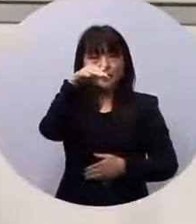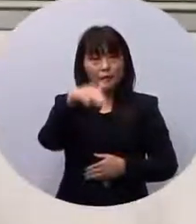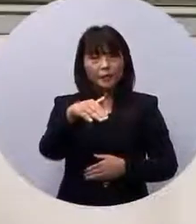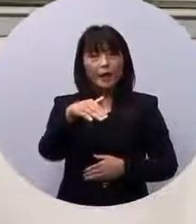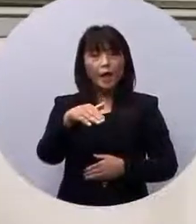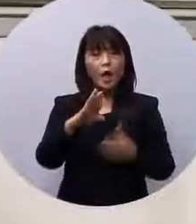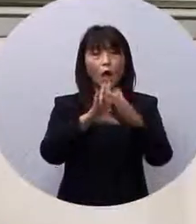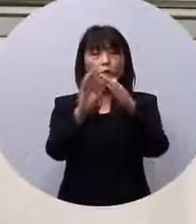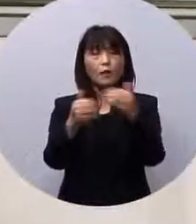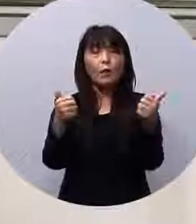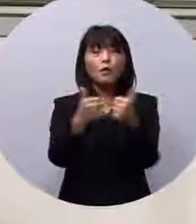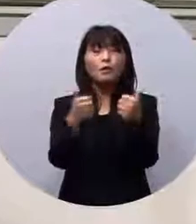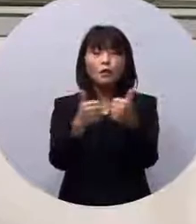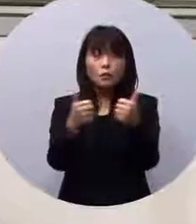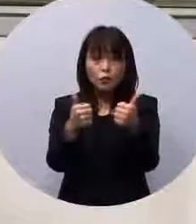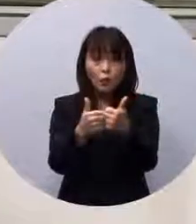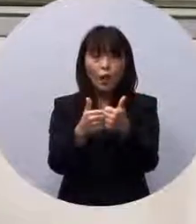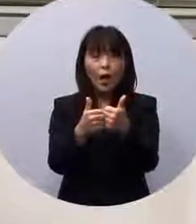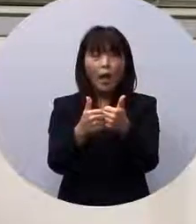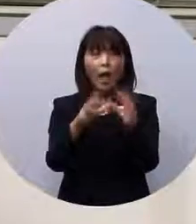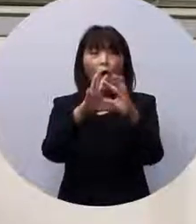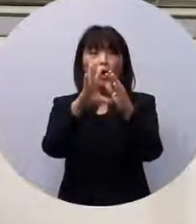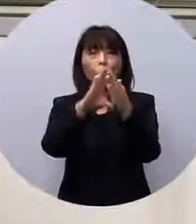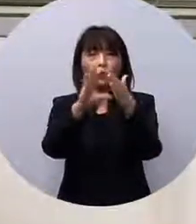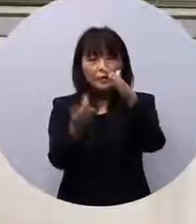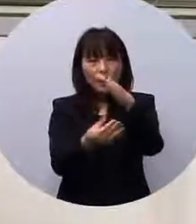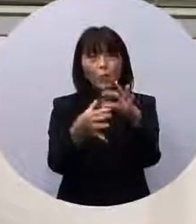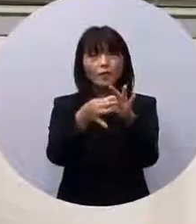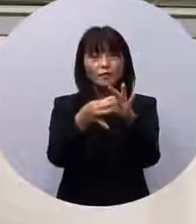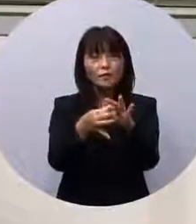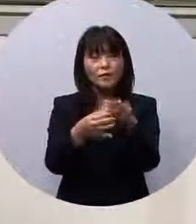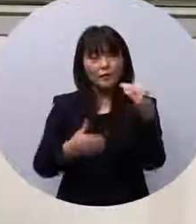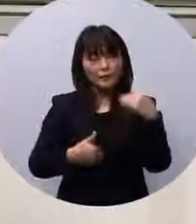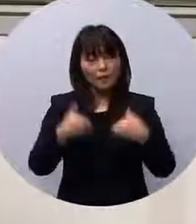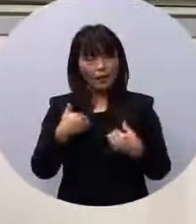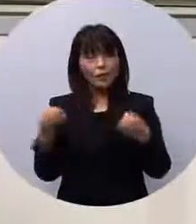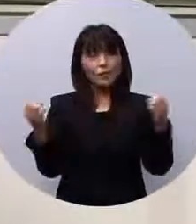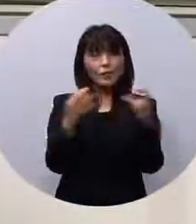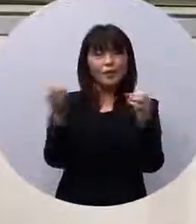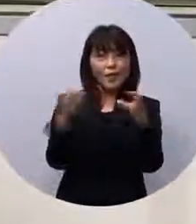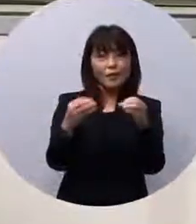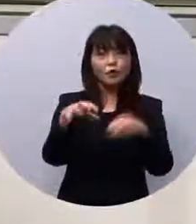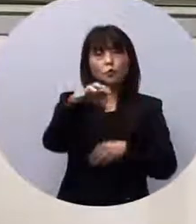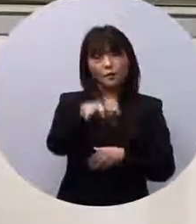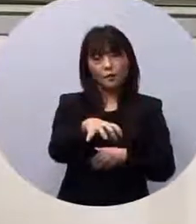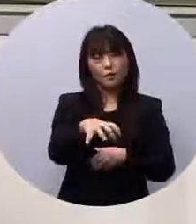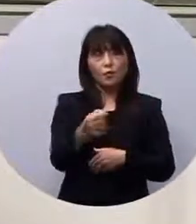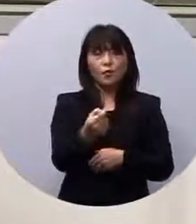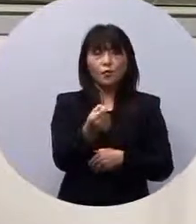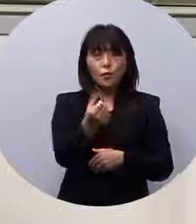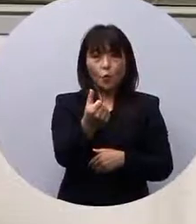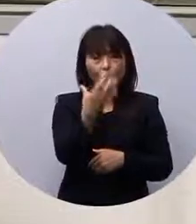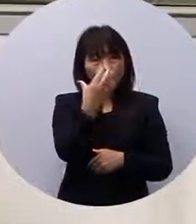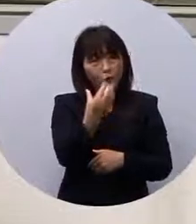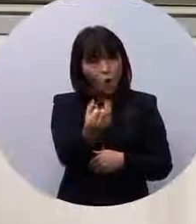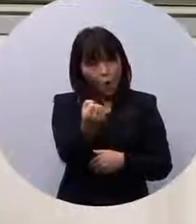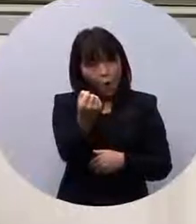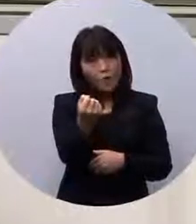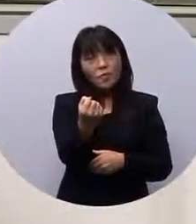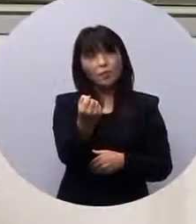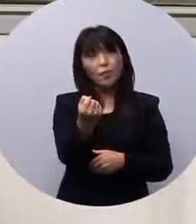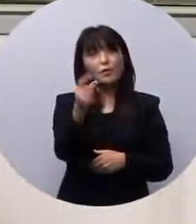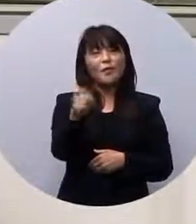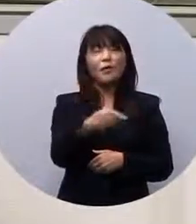ングはですね本当藤沢についてですね皆さんに楽しく語り合っていただく場です。少しでもですねご興味をお持ちの方